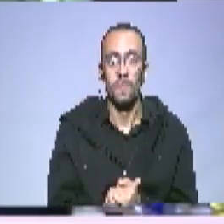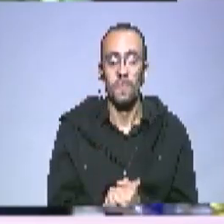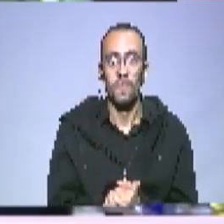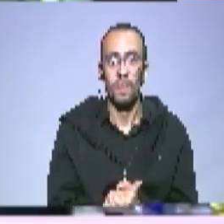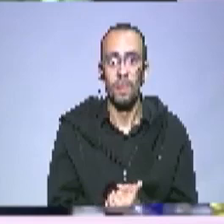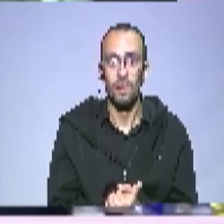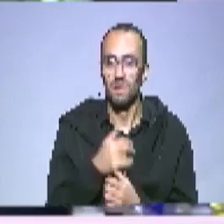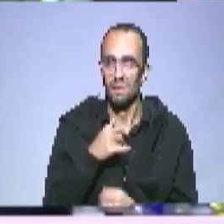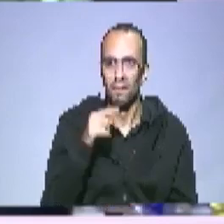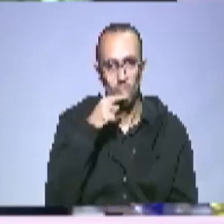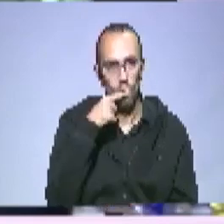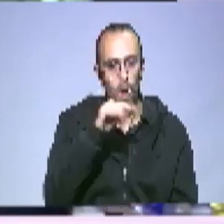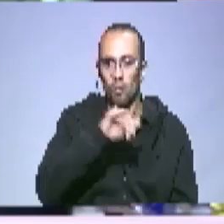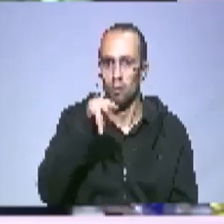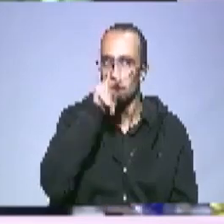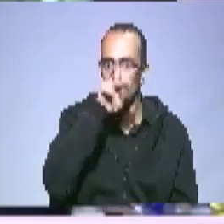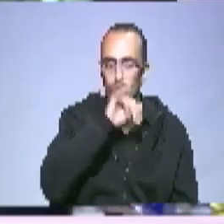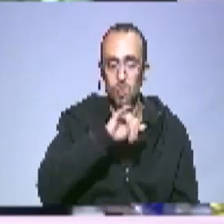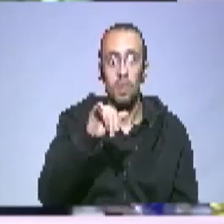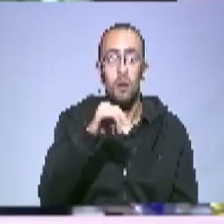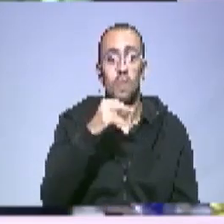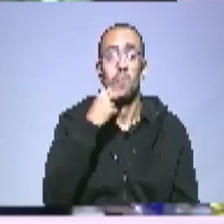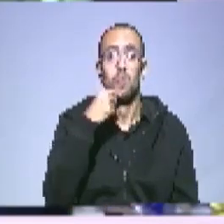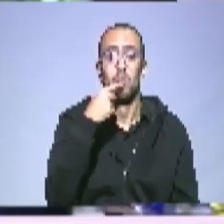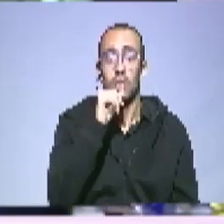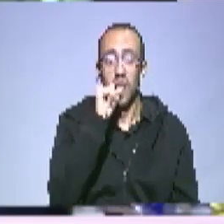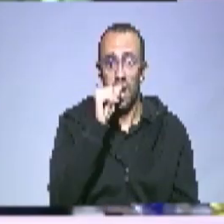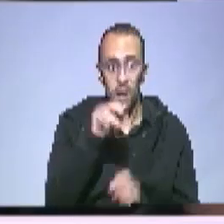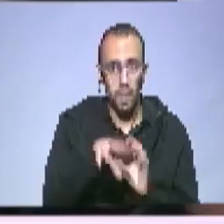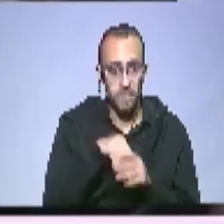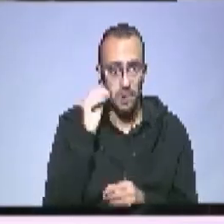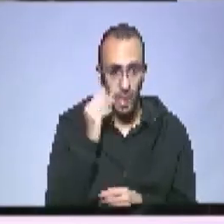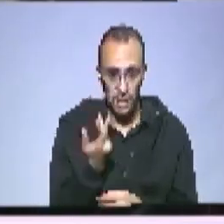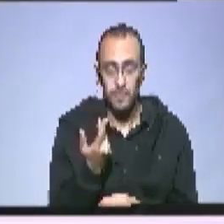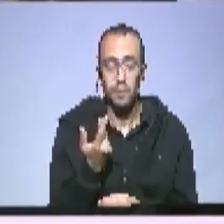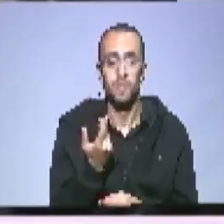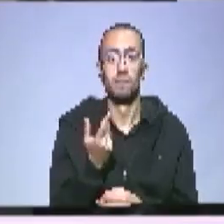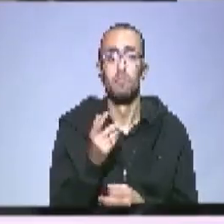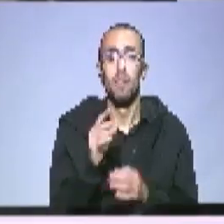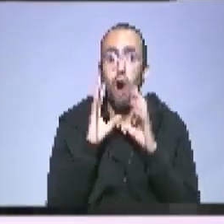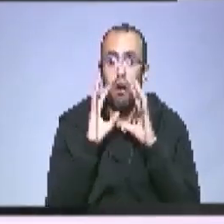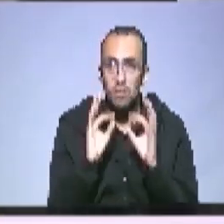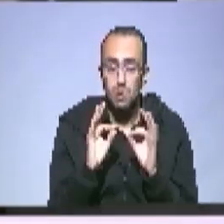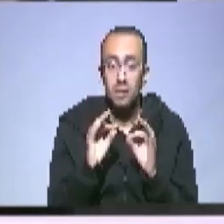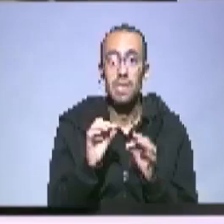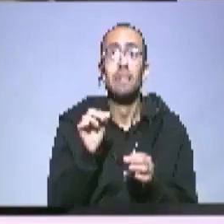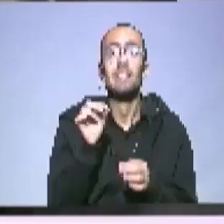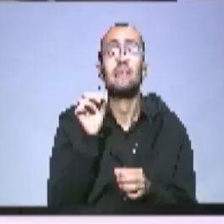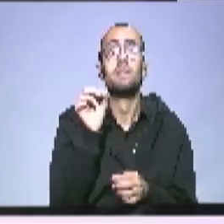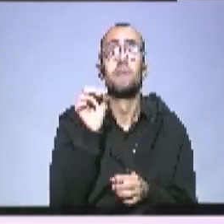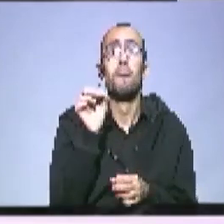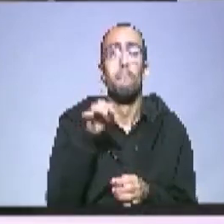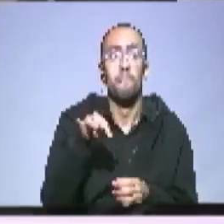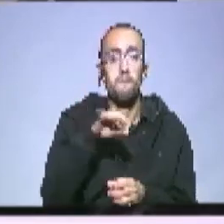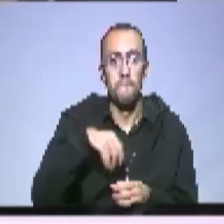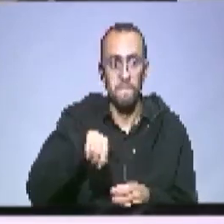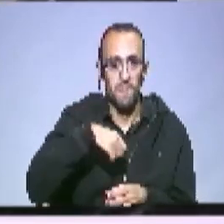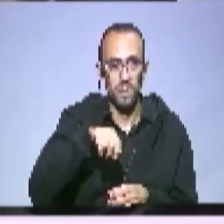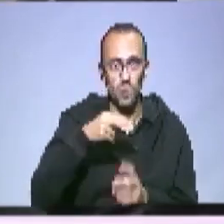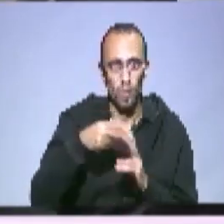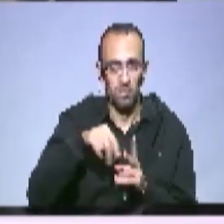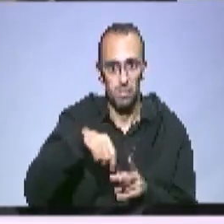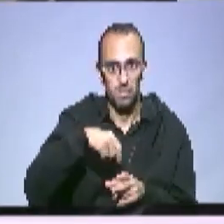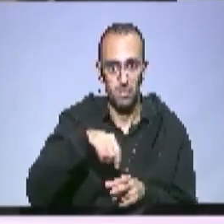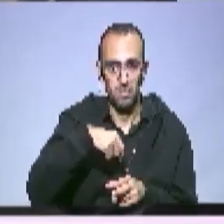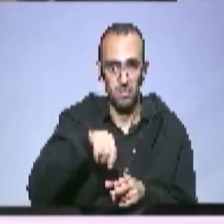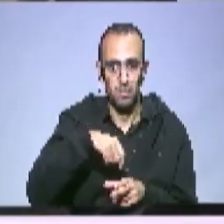طول على فكره. ربنا يخليكي ميرسي. الطحينه احنا قلنا الطحينه الاصليه سمسم متحمص و طب